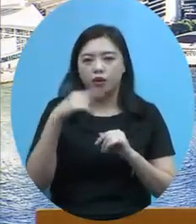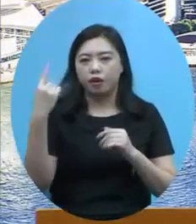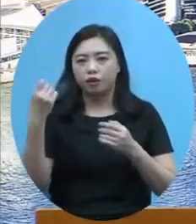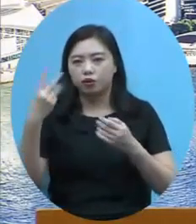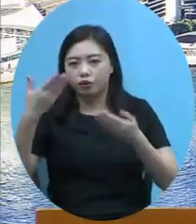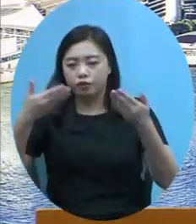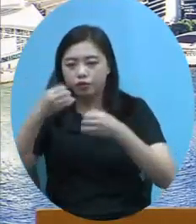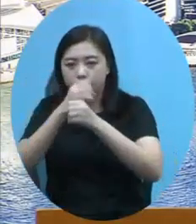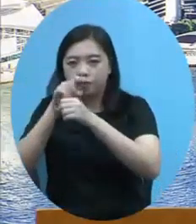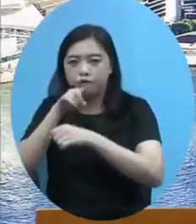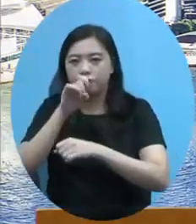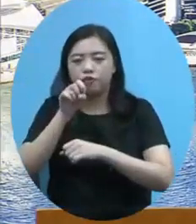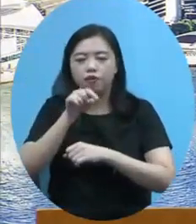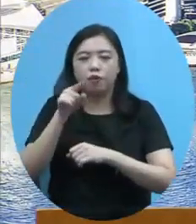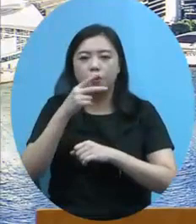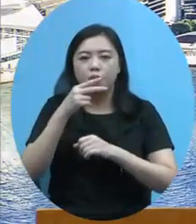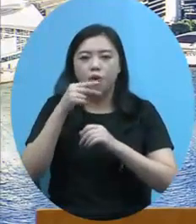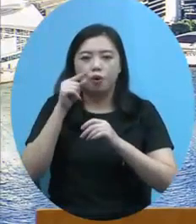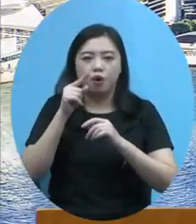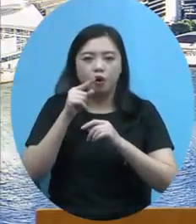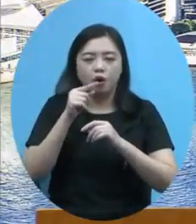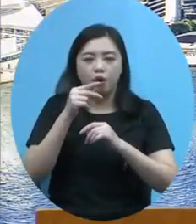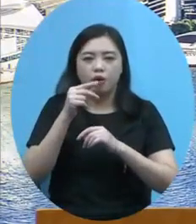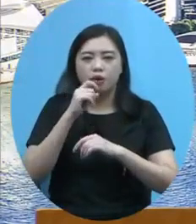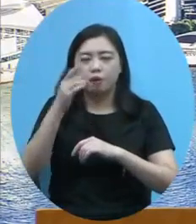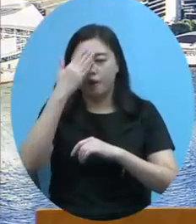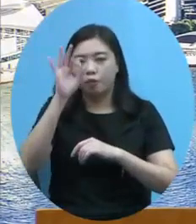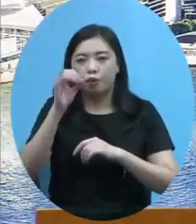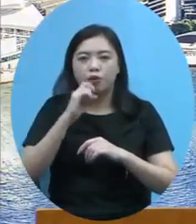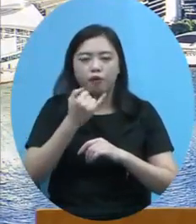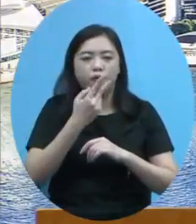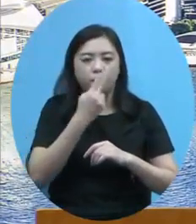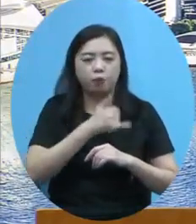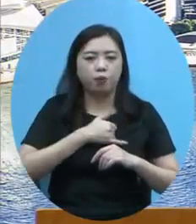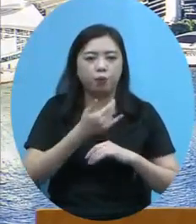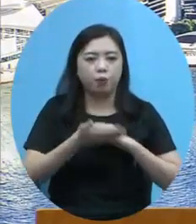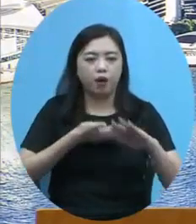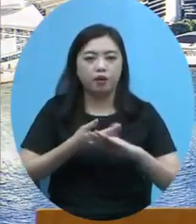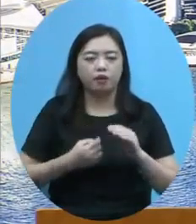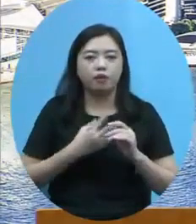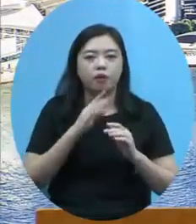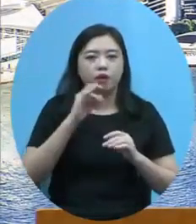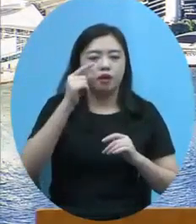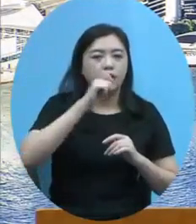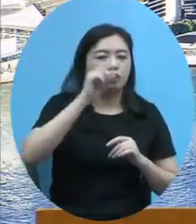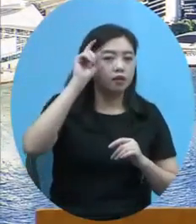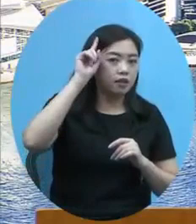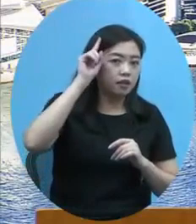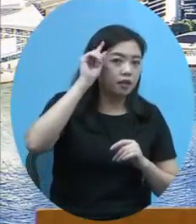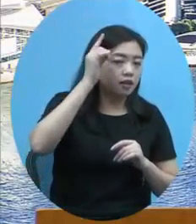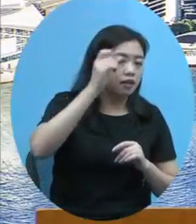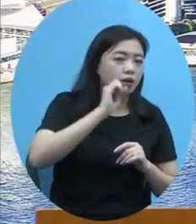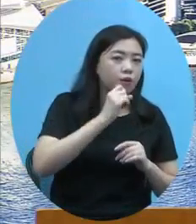咁我哋都相信係復陽嘅個案。咁餘下咧有1宗咧係第9日，有2宗第10日，同埋有3宗第12日。咁呢